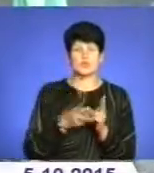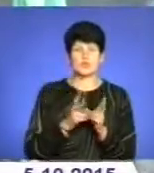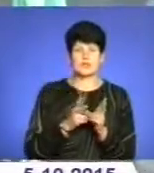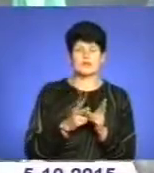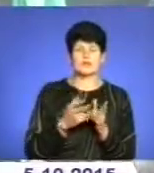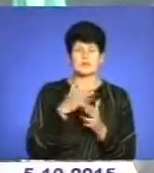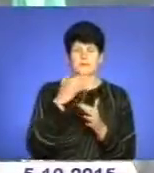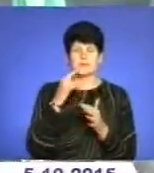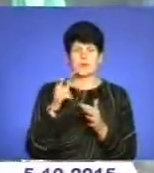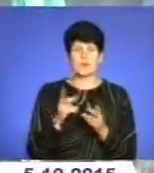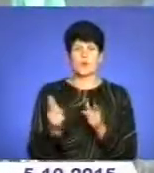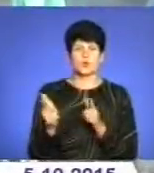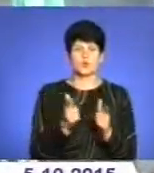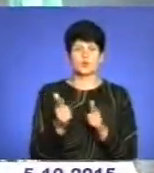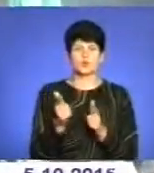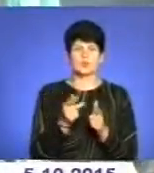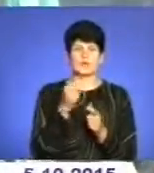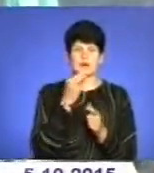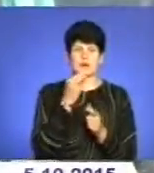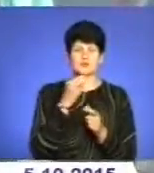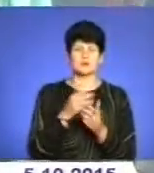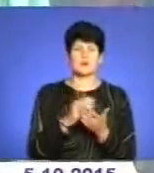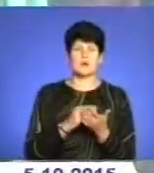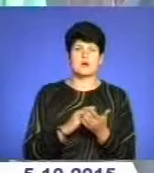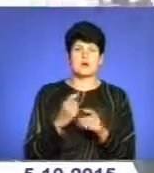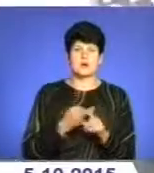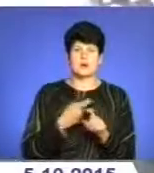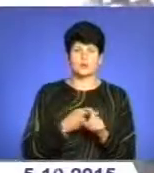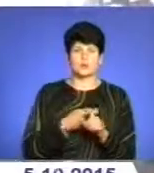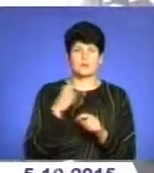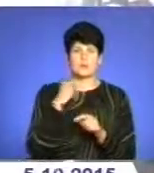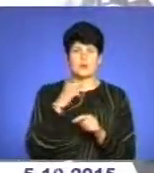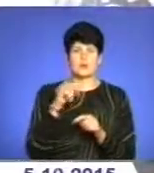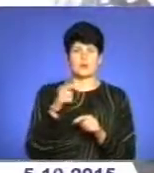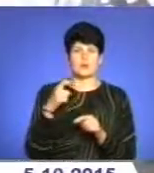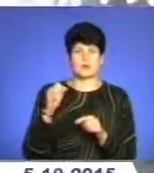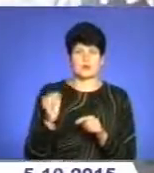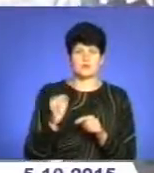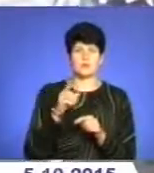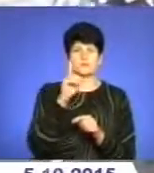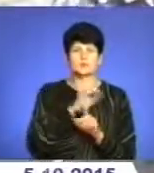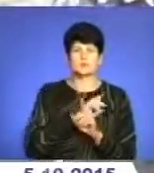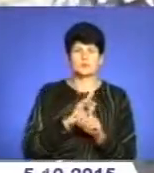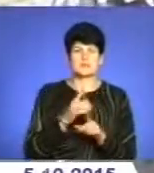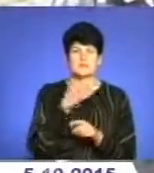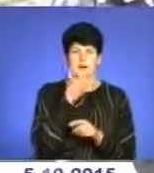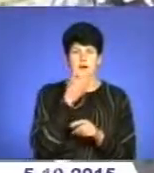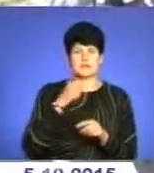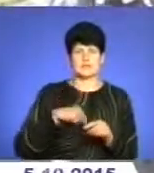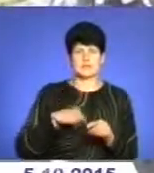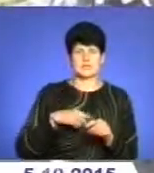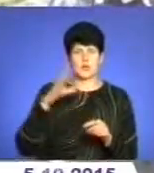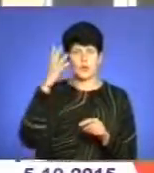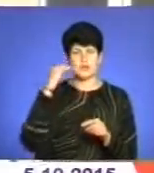умовах готують кашу, смажену картоплю, м'ясо та уху. Основний рецепт смачних страв – гарний настрій та козацький